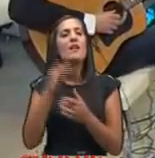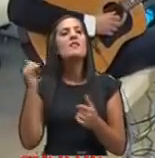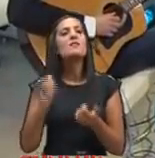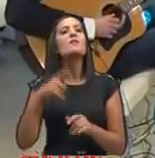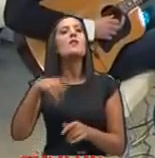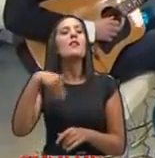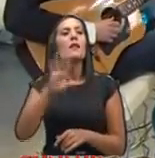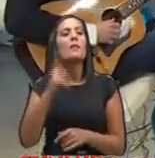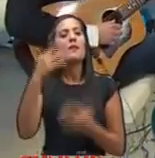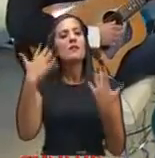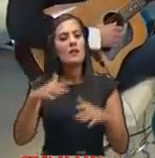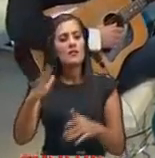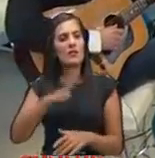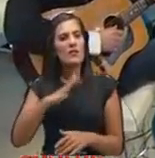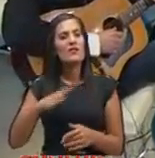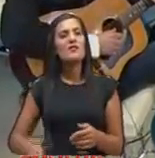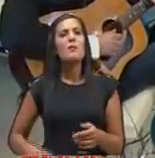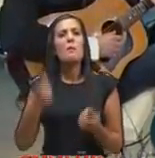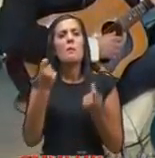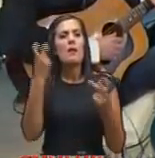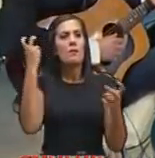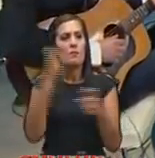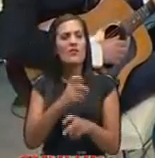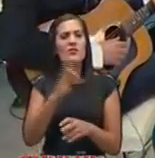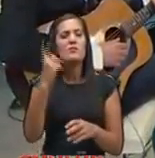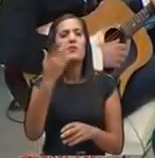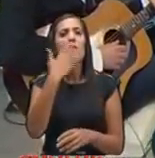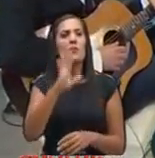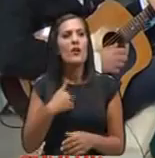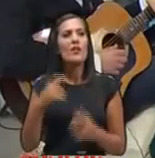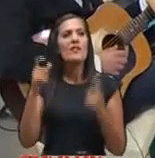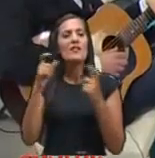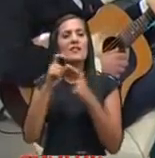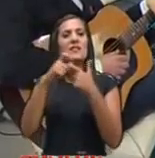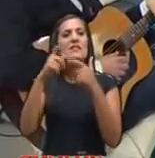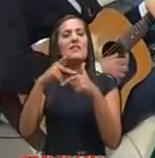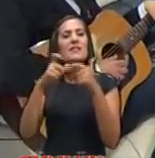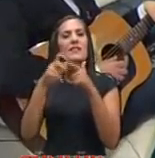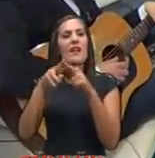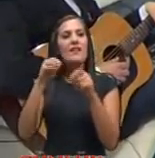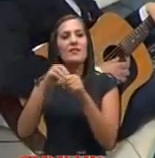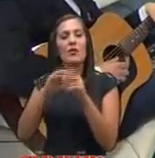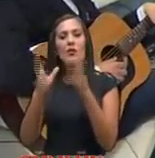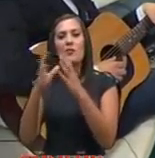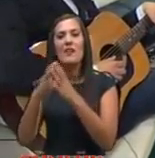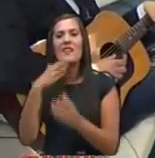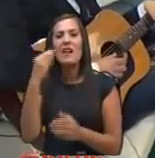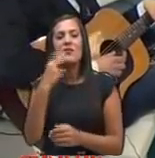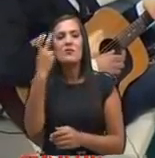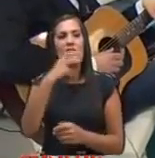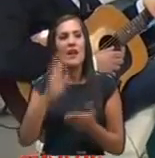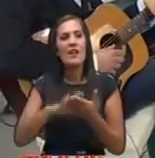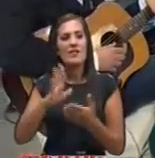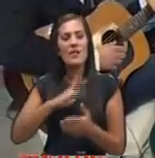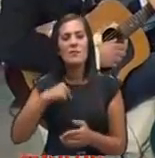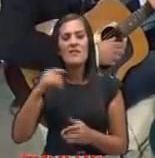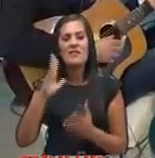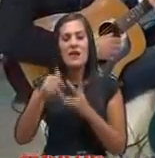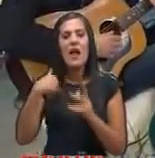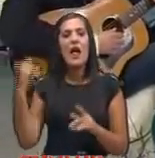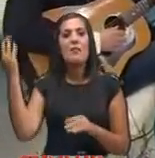ulaştım. Ondan sonra onu bayağı bir uğraştırdım o dönem. Yani o benim için en iyisini yapmak için elinden geleni yaptı ama biraz kontrolü zor ve haşarı bir adam olduğum